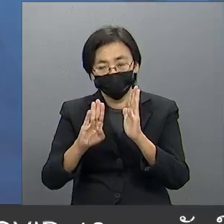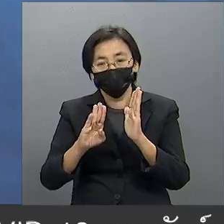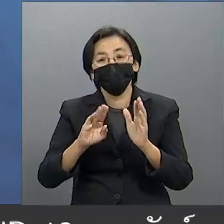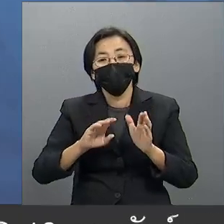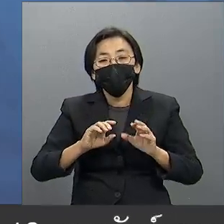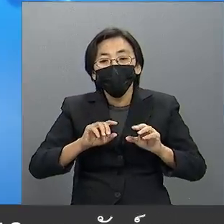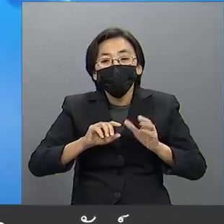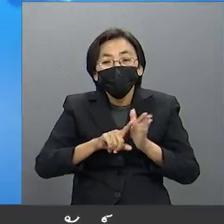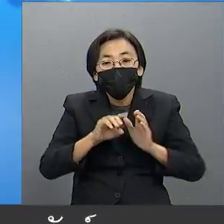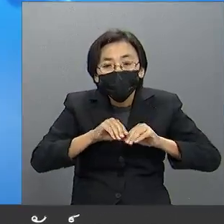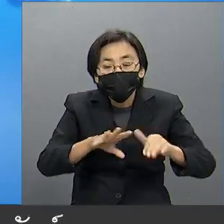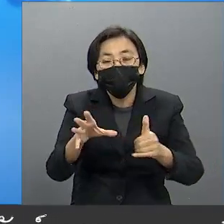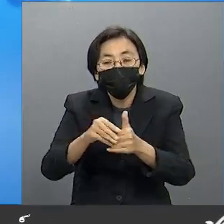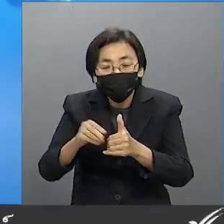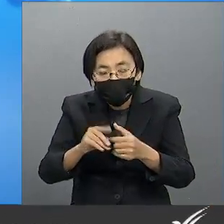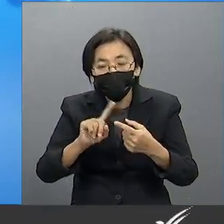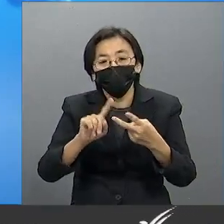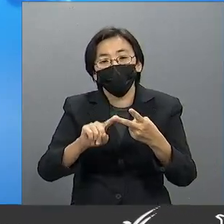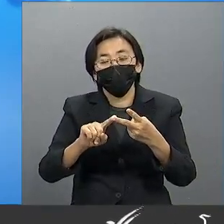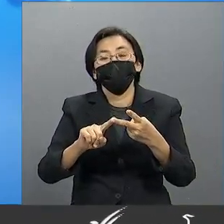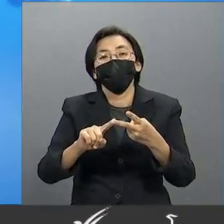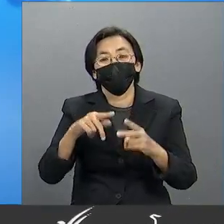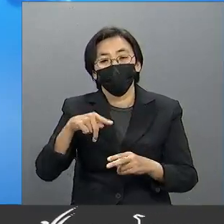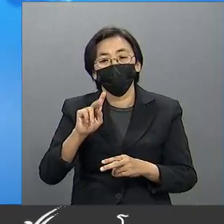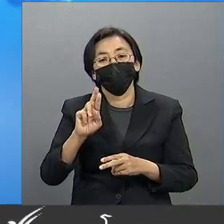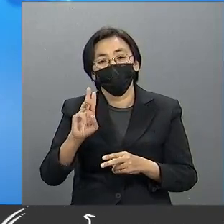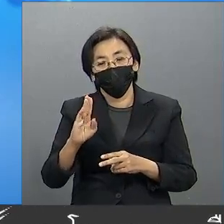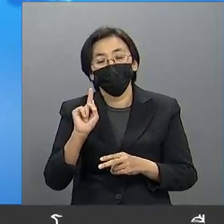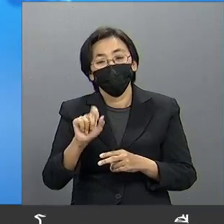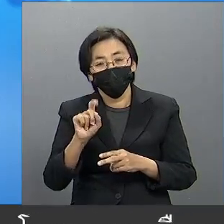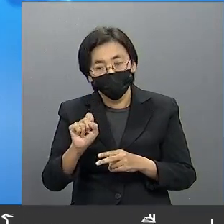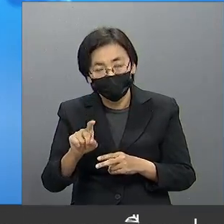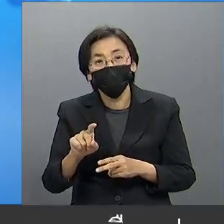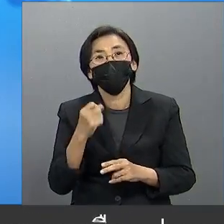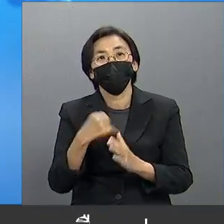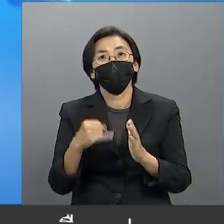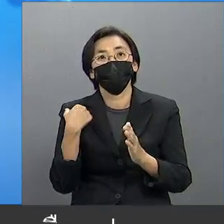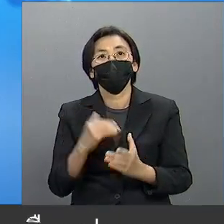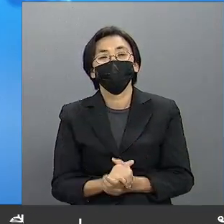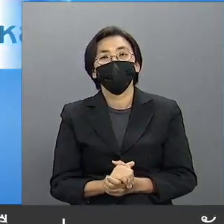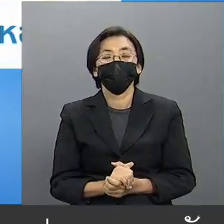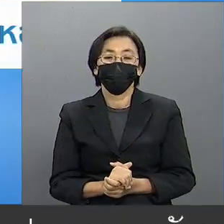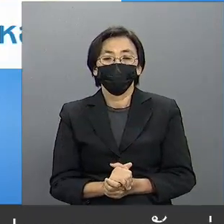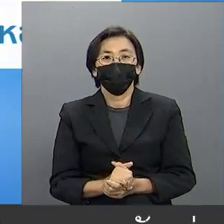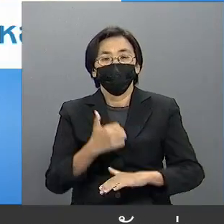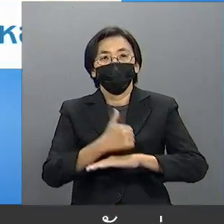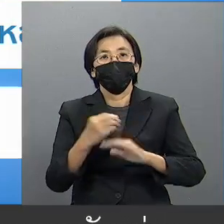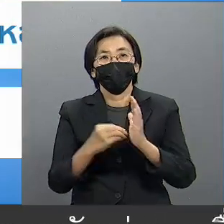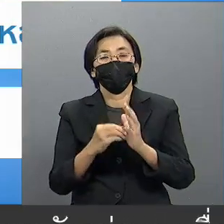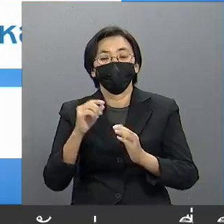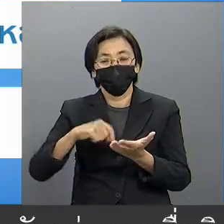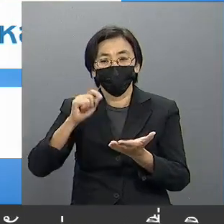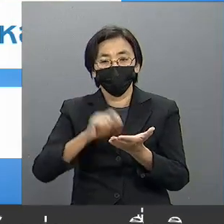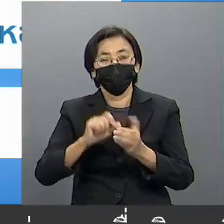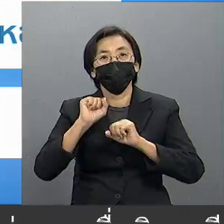โทษทั้งจำและปรับค่ะพ่นจนเอกอัศวินขวัญเมืองผู้ว่าราชการกรุงเทพมหานครลงนามประกาศใครล็อก 8กิจกรรม